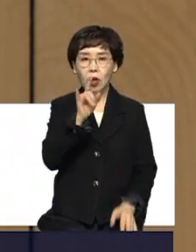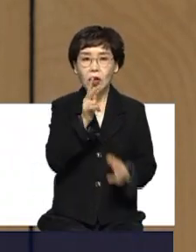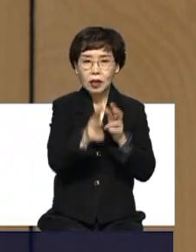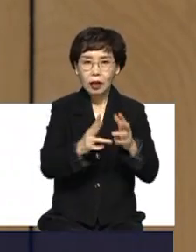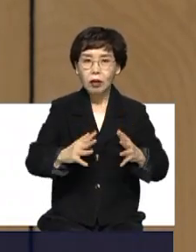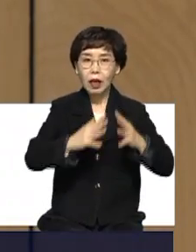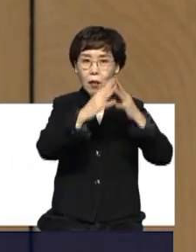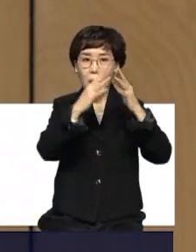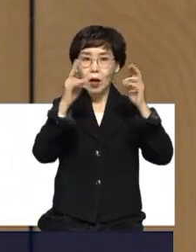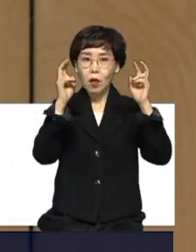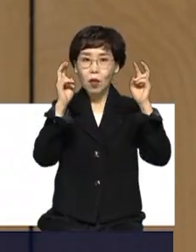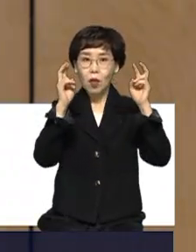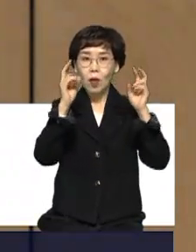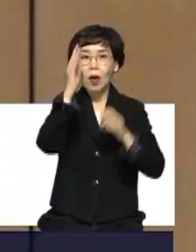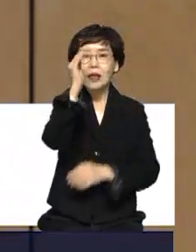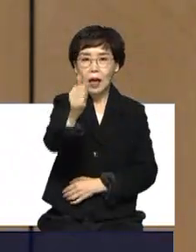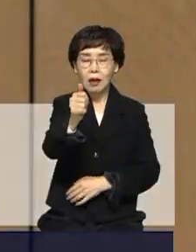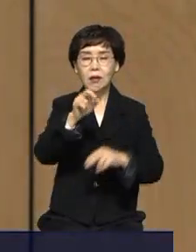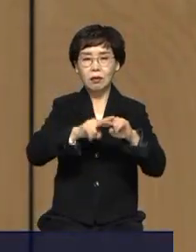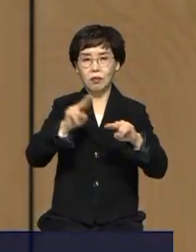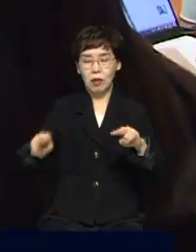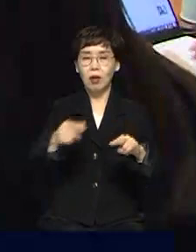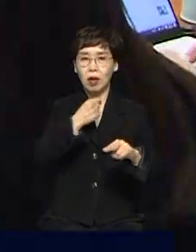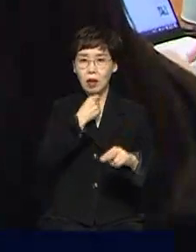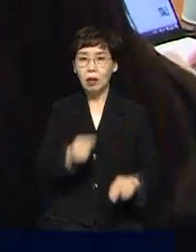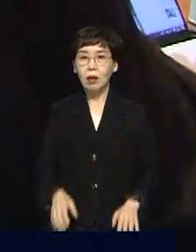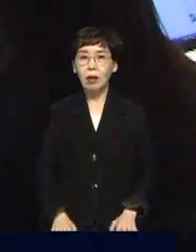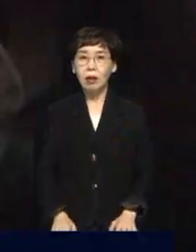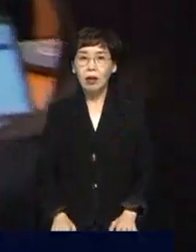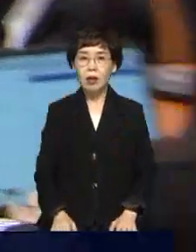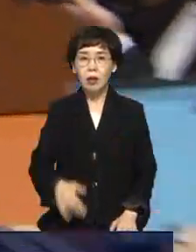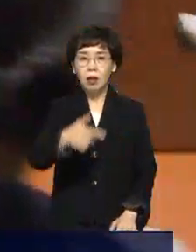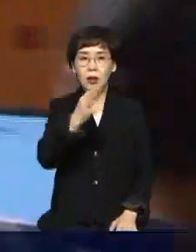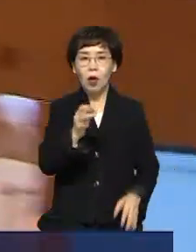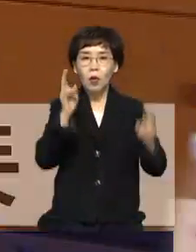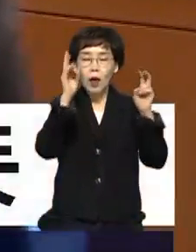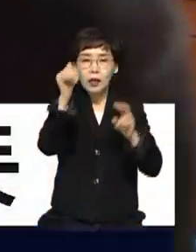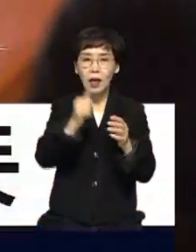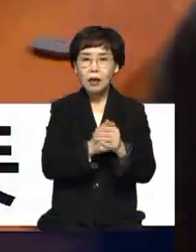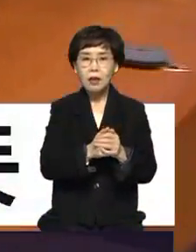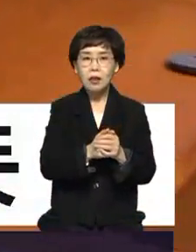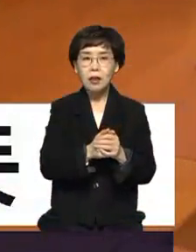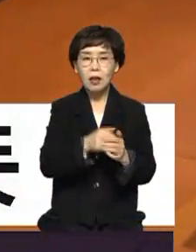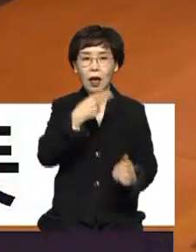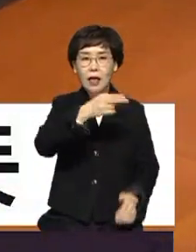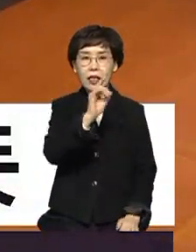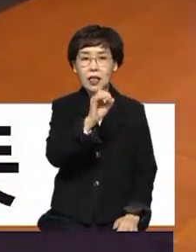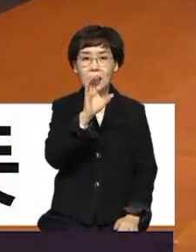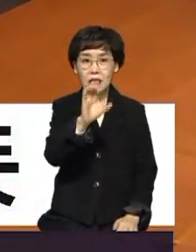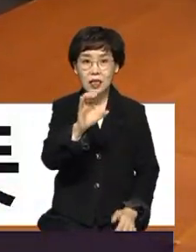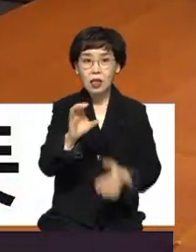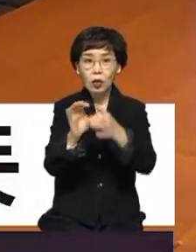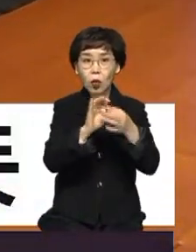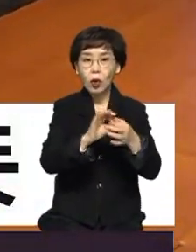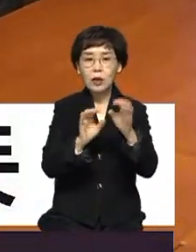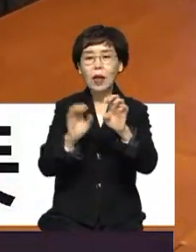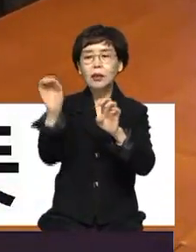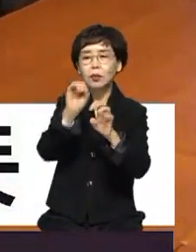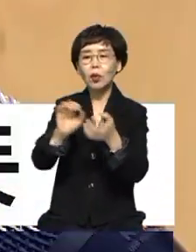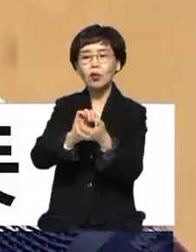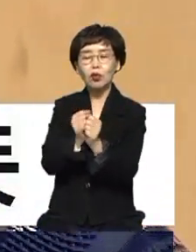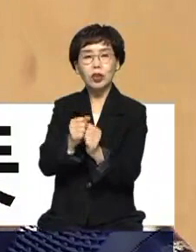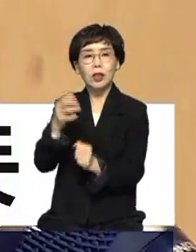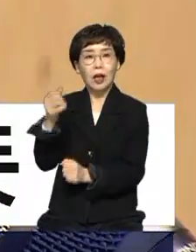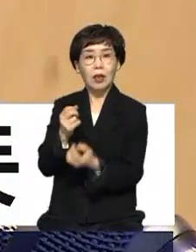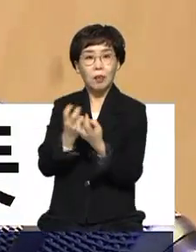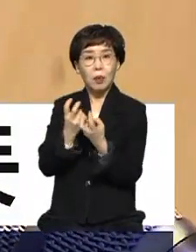현대산업개발 회장직에서 물러나겠습니다. 정몽규 회장은 지주사 HDC를 통해 40% 지분을 갖는